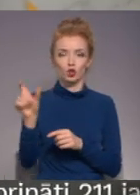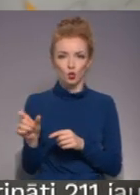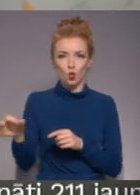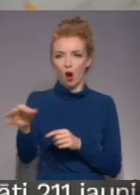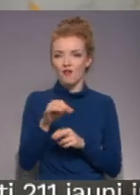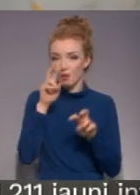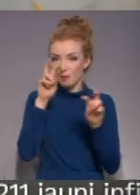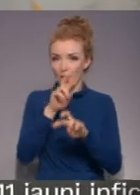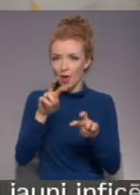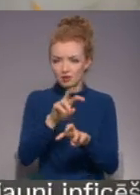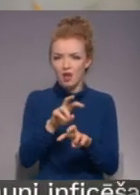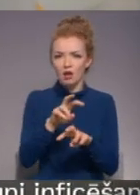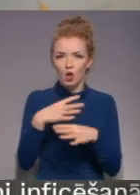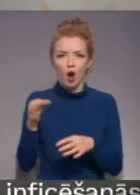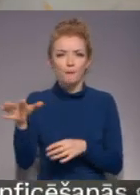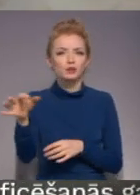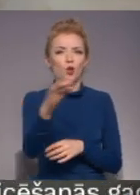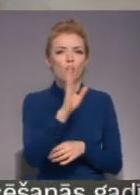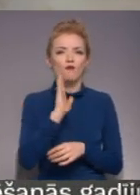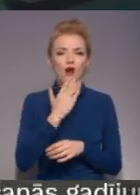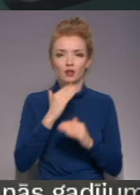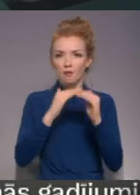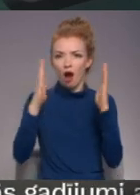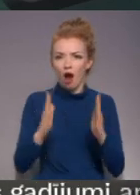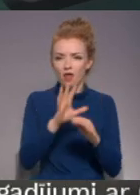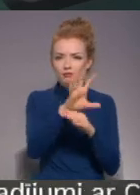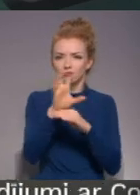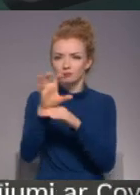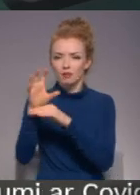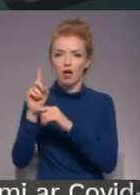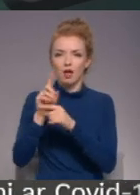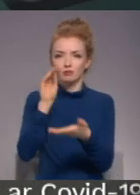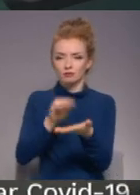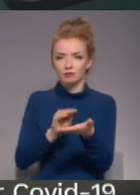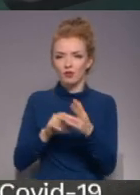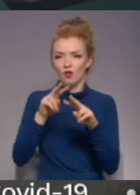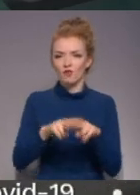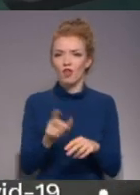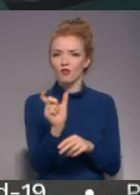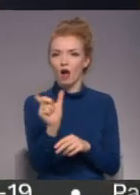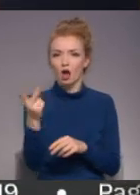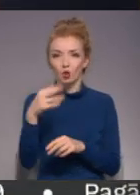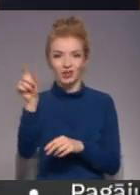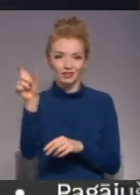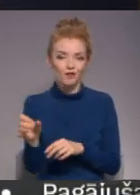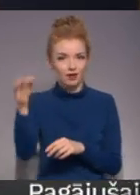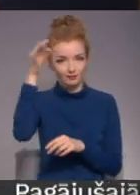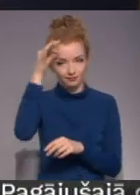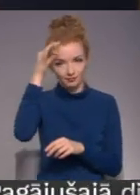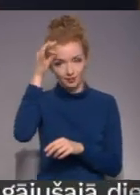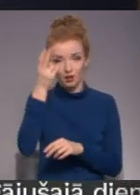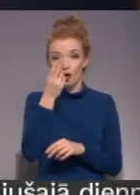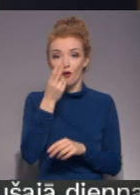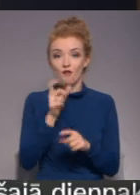novadpētniekiem, vasarā apceļotas visas mājas, tās safotografētas un pierakstīt arī vietvārdi, ko cilvēki atcerējušies. Nu, Vietvārdu